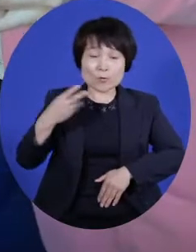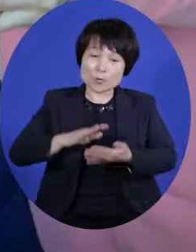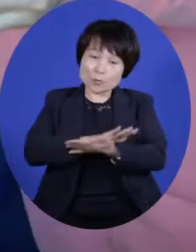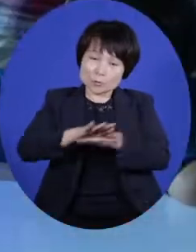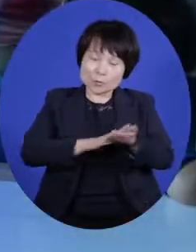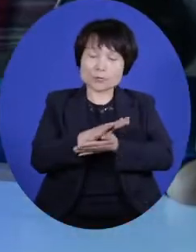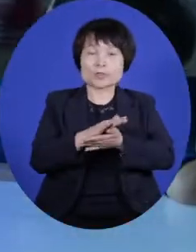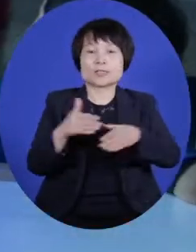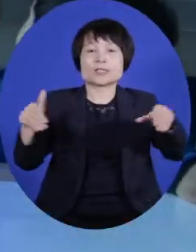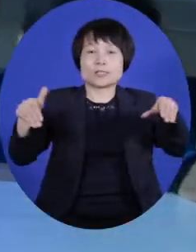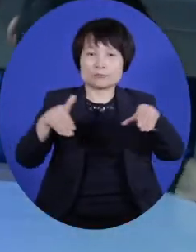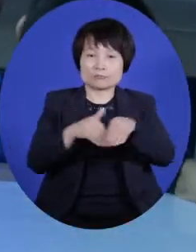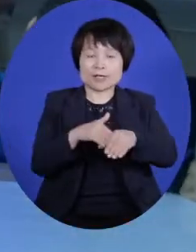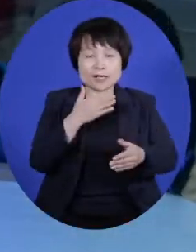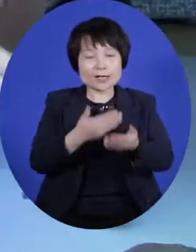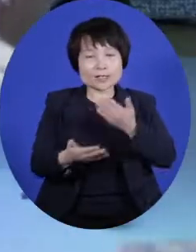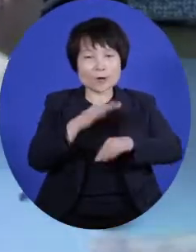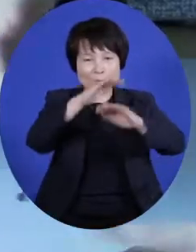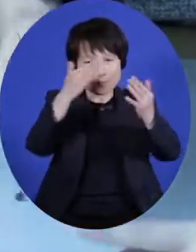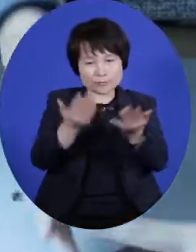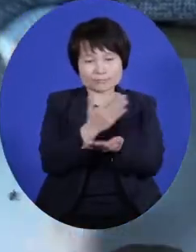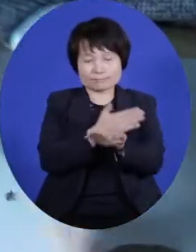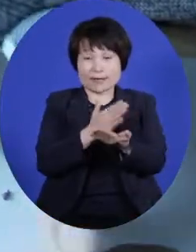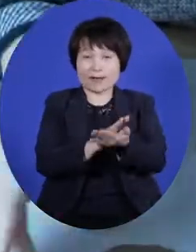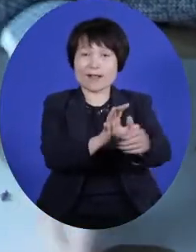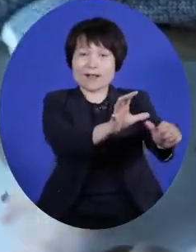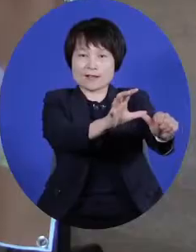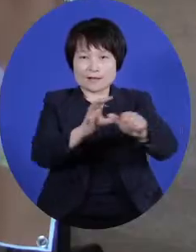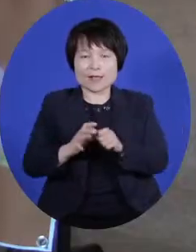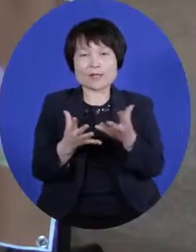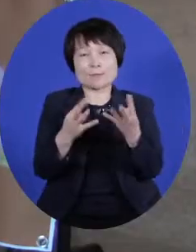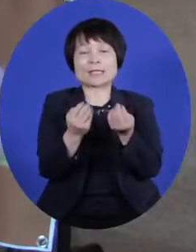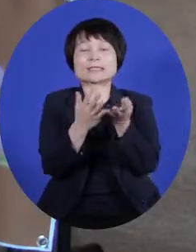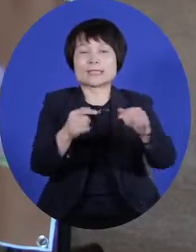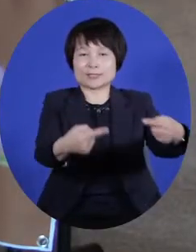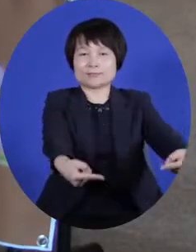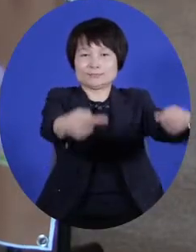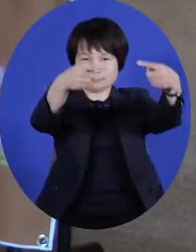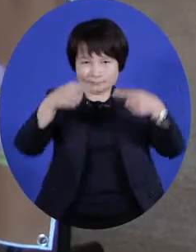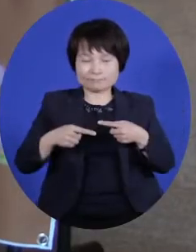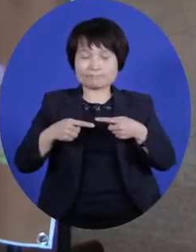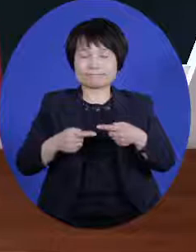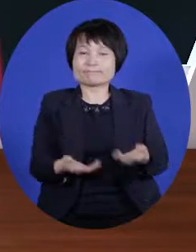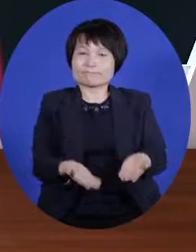향연, 놀이문화 체험 프로그램을 병행하여 폭넓은 참여를 유도했습니다.